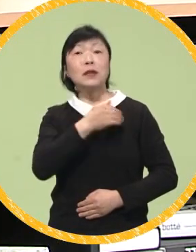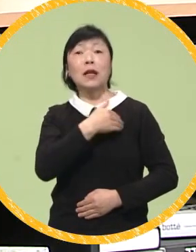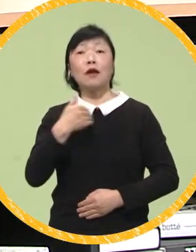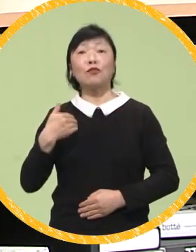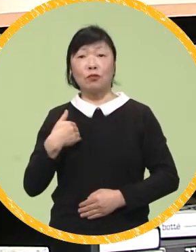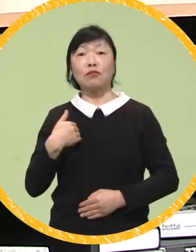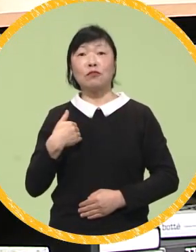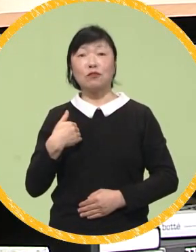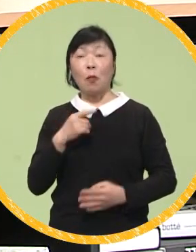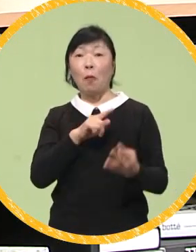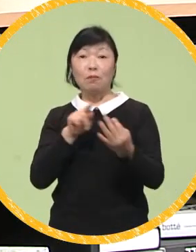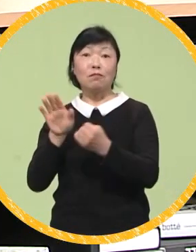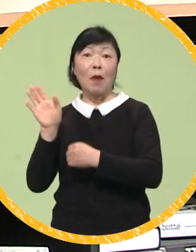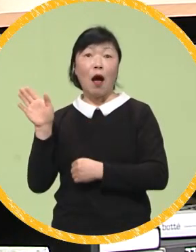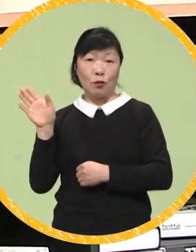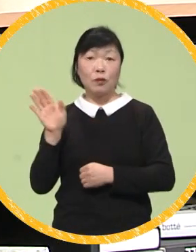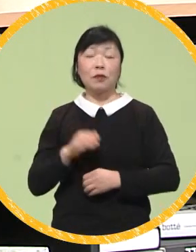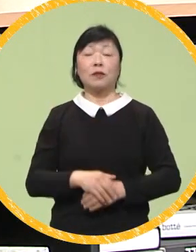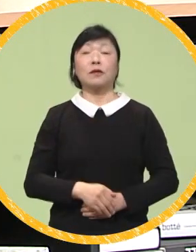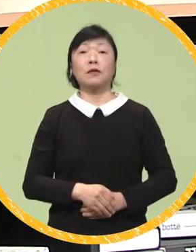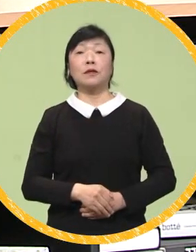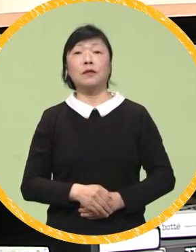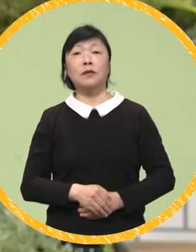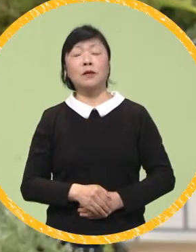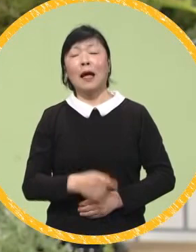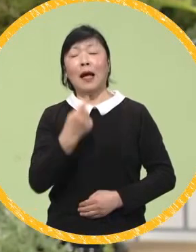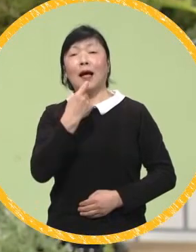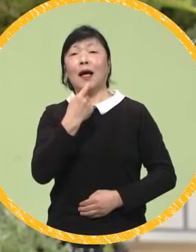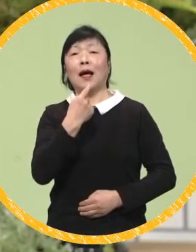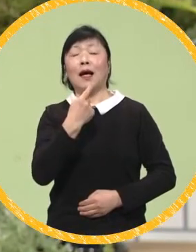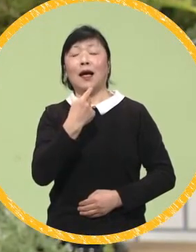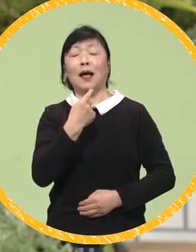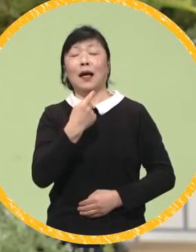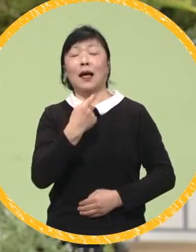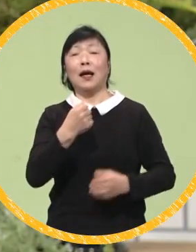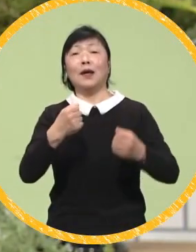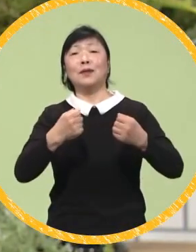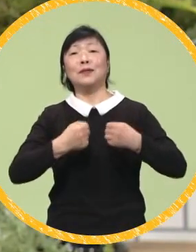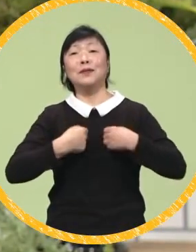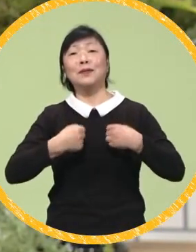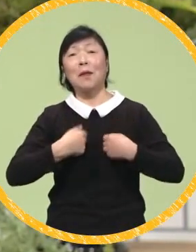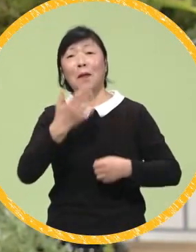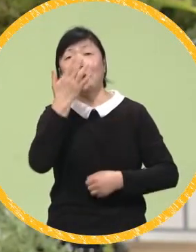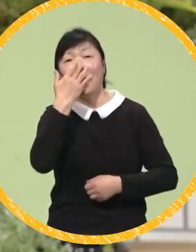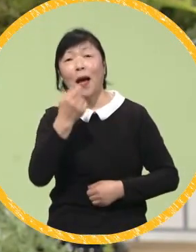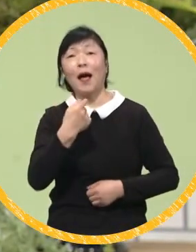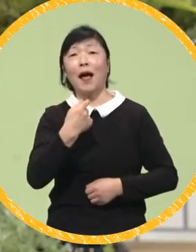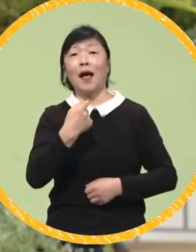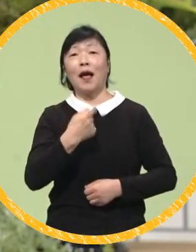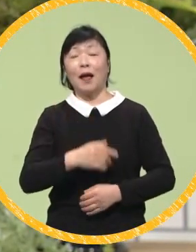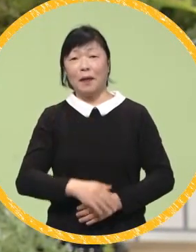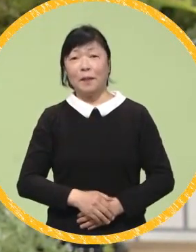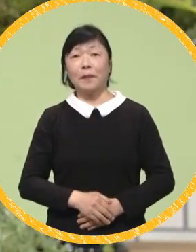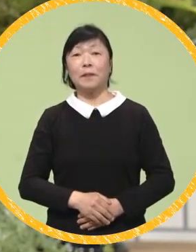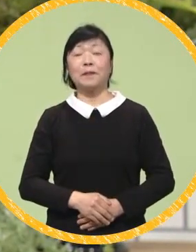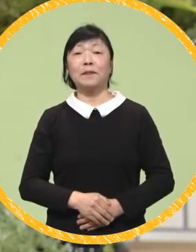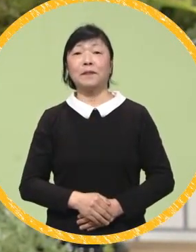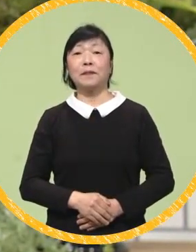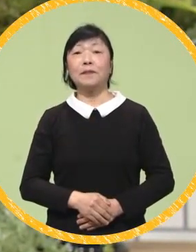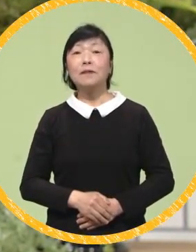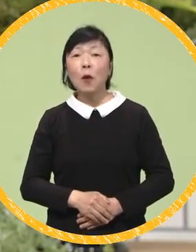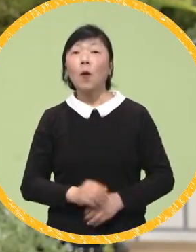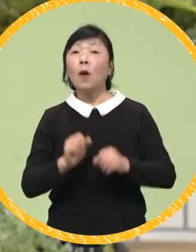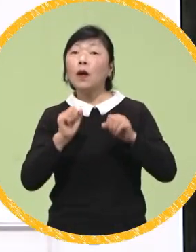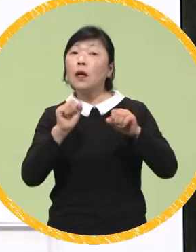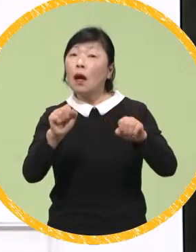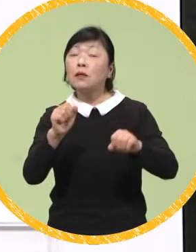もう来ない5確かにいって言うほどちっとと運動ポンコツんあ p けどいやでもやり